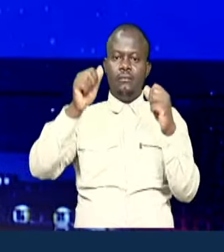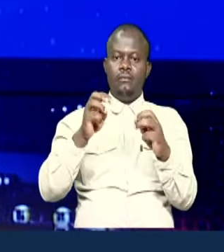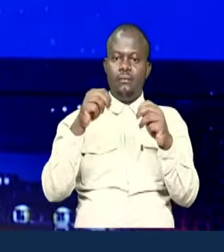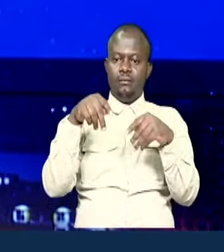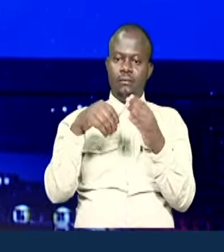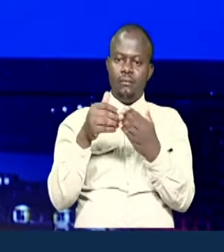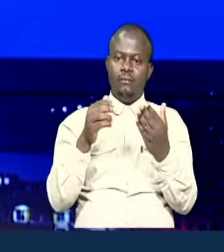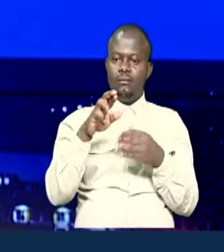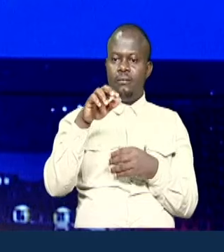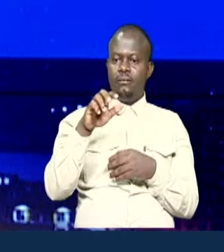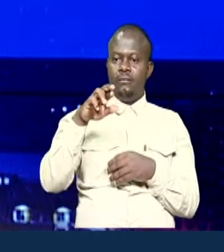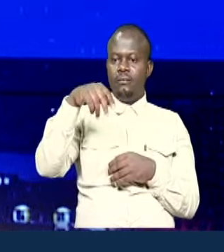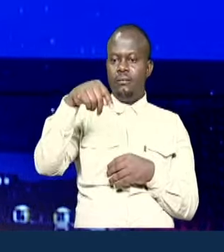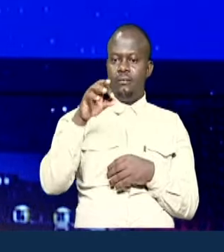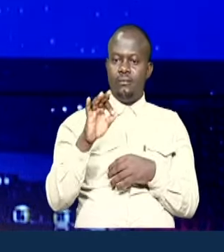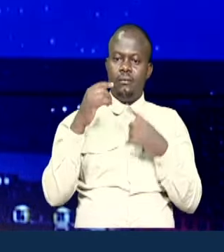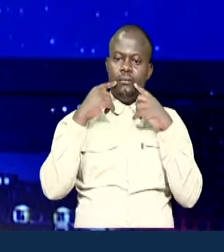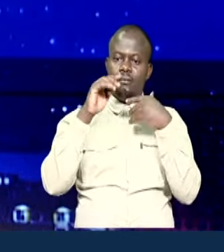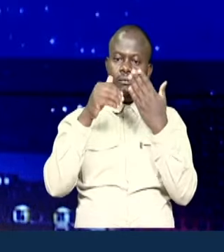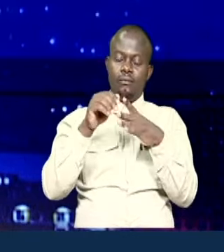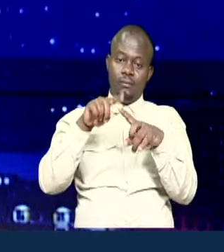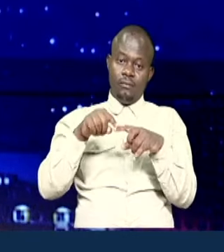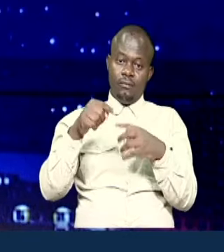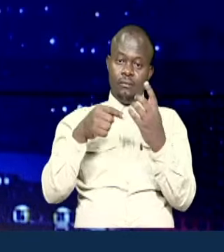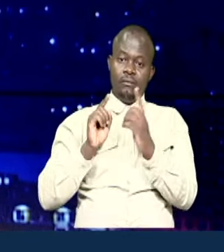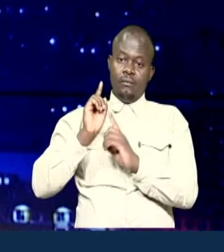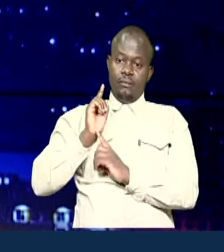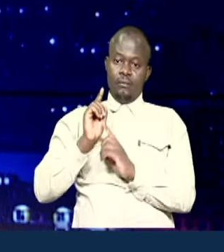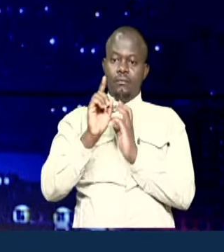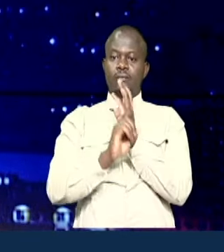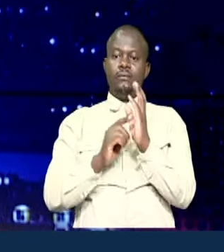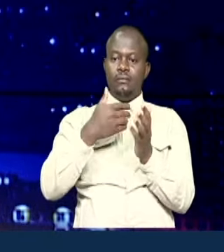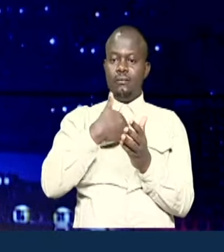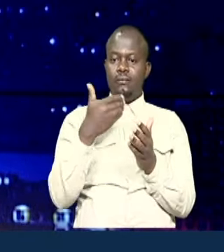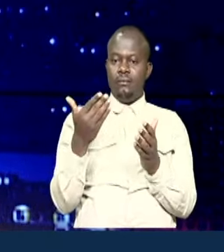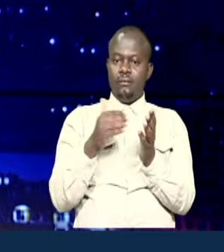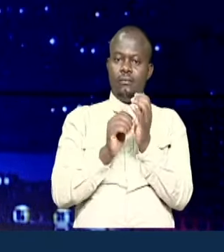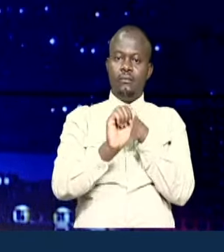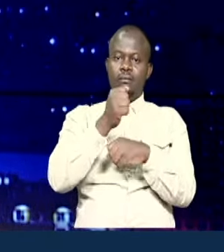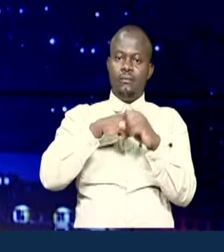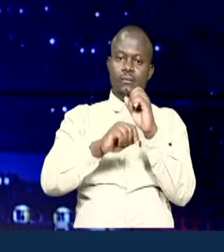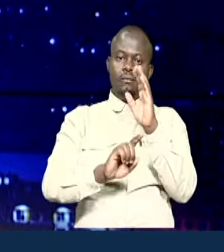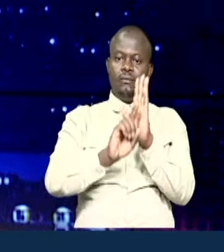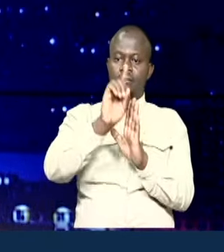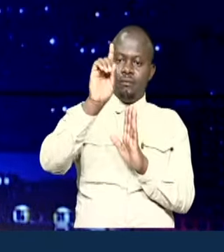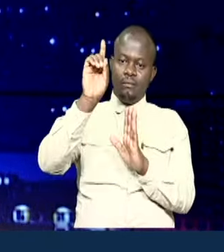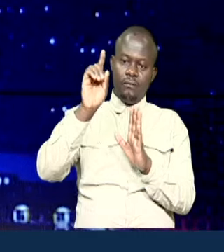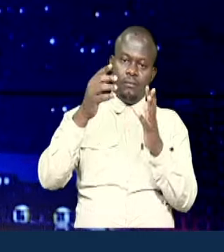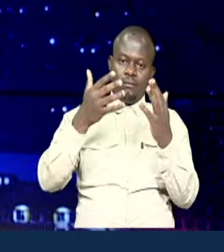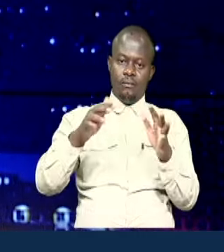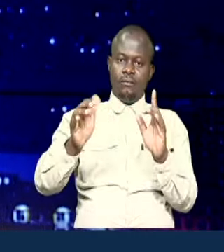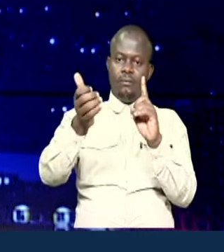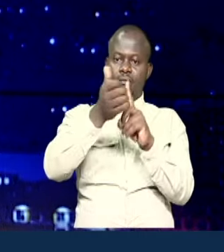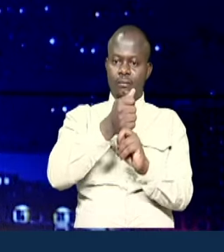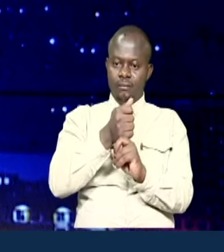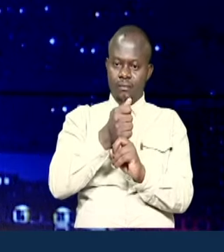bo mu muryango FPR Inkotanyi bavuze ko ngo bashingiye ku mutekano aka karere gafite n'ibikorwa by'iterambere bamaze